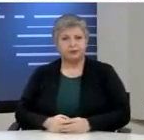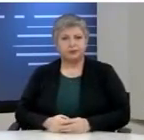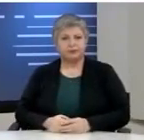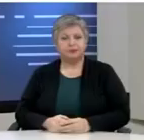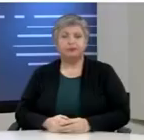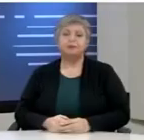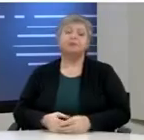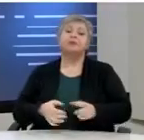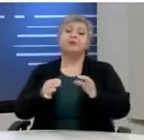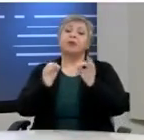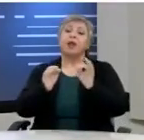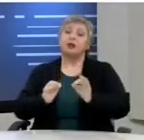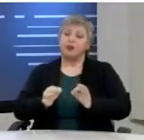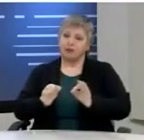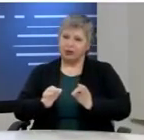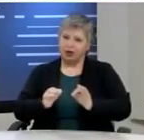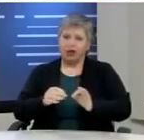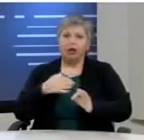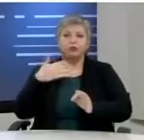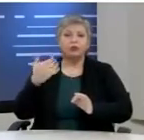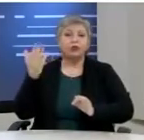Και βεβαίως η κυβέρνηση του κύριου Σαμαρά.